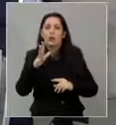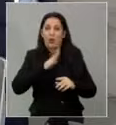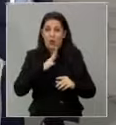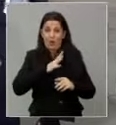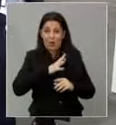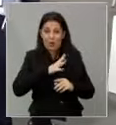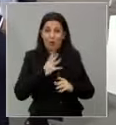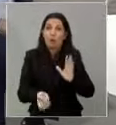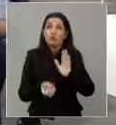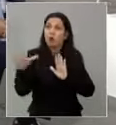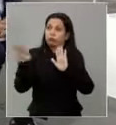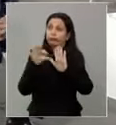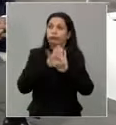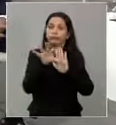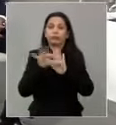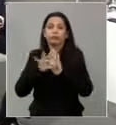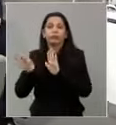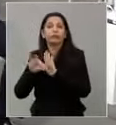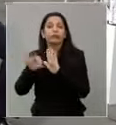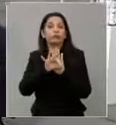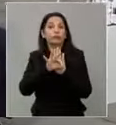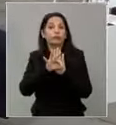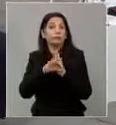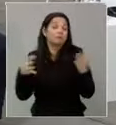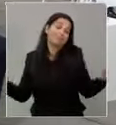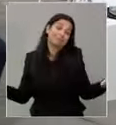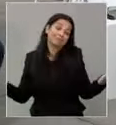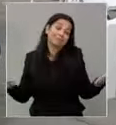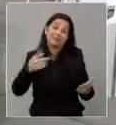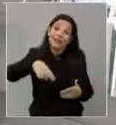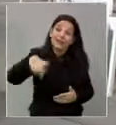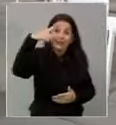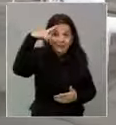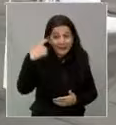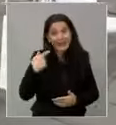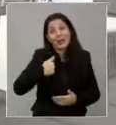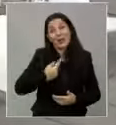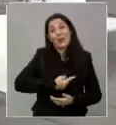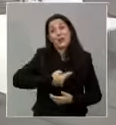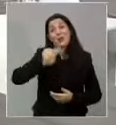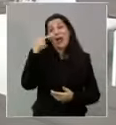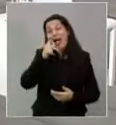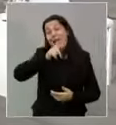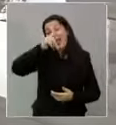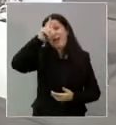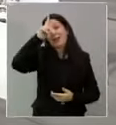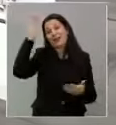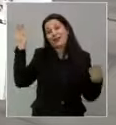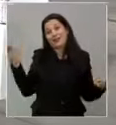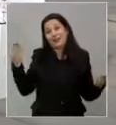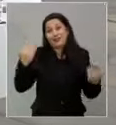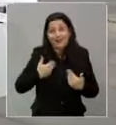Κυρίες και κύριοι, είναι γνωστό σε όλους πως είμαι περήφανος Έλληνας και περήφανος